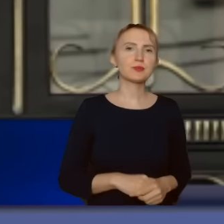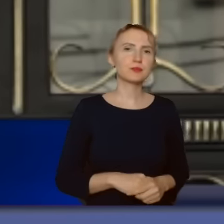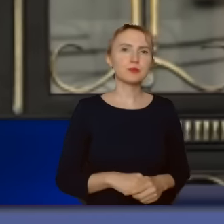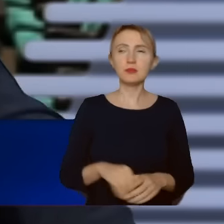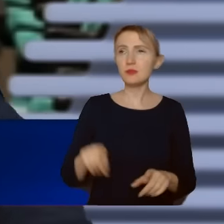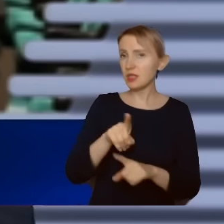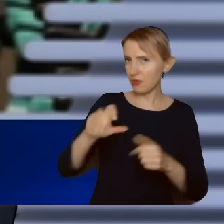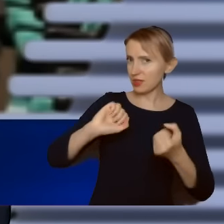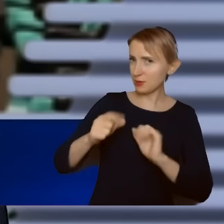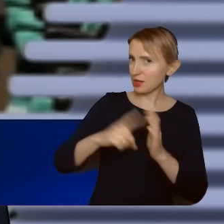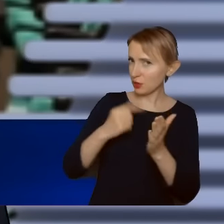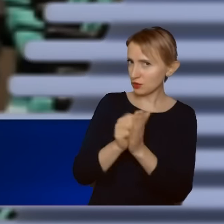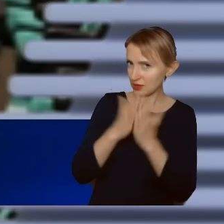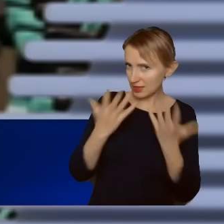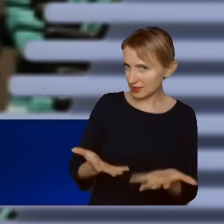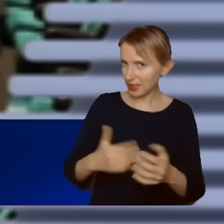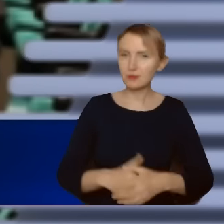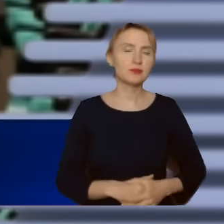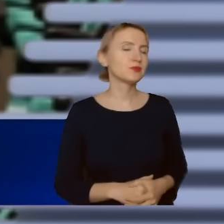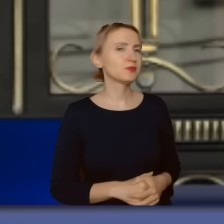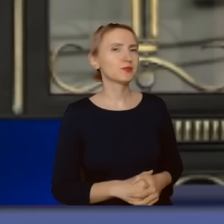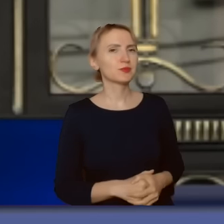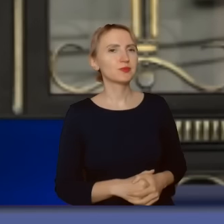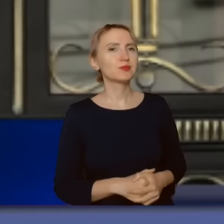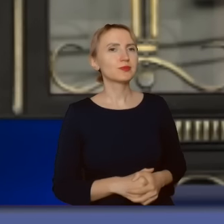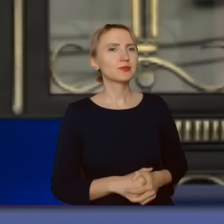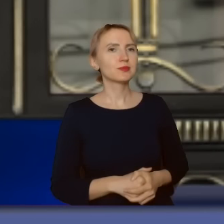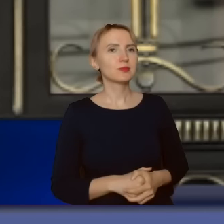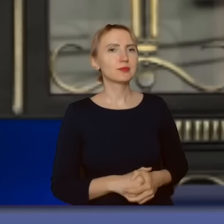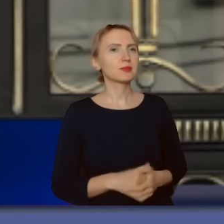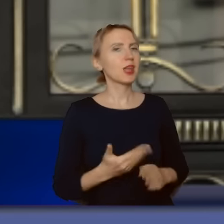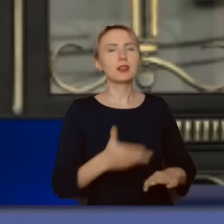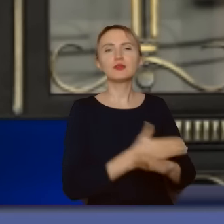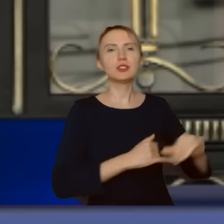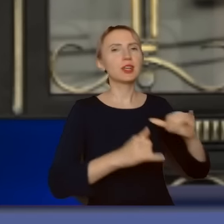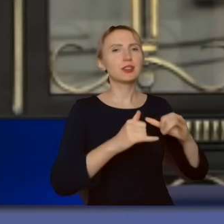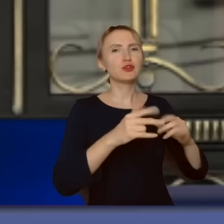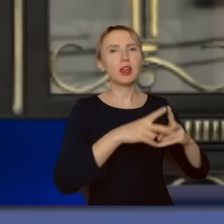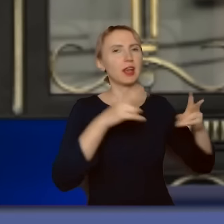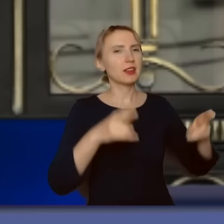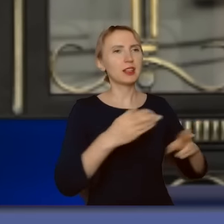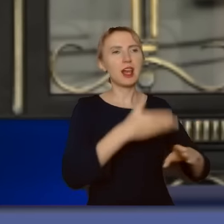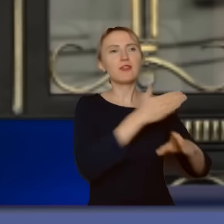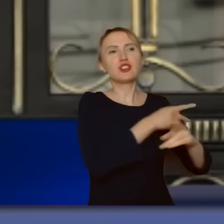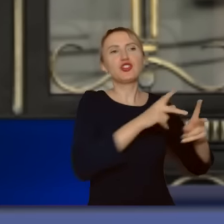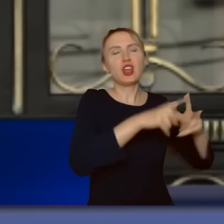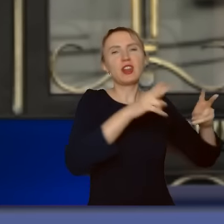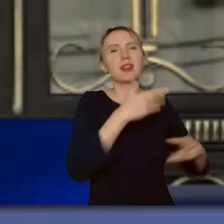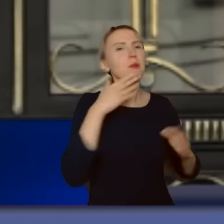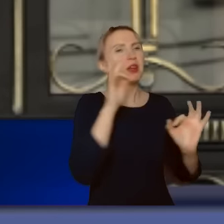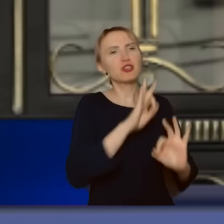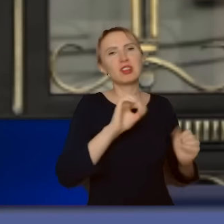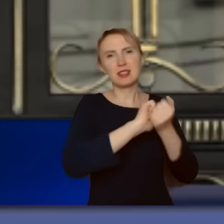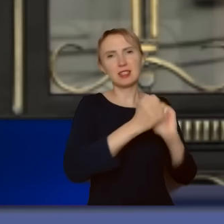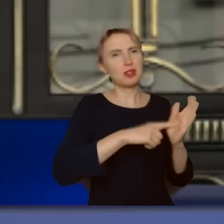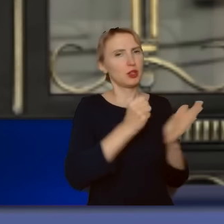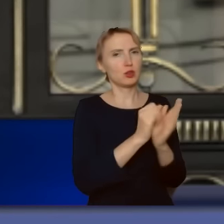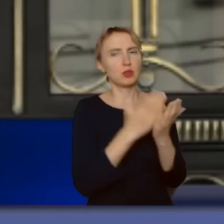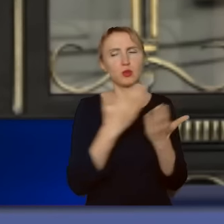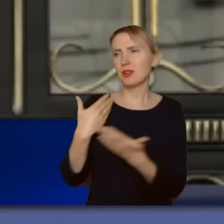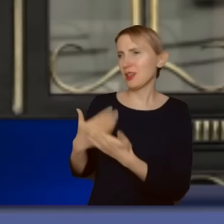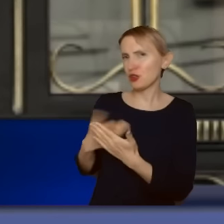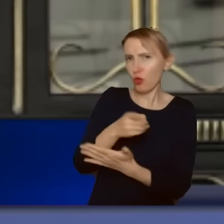zmianę konstytucji pójdziecie? Panie redaktorze, ani w poprzedniej kadencji, ani w tej kadencji nie ma szans na zmianę konstytucji. No, dlaczego? Wy